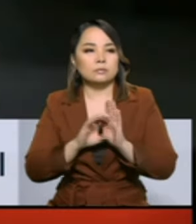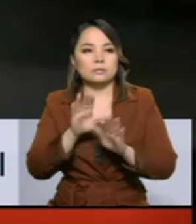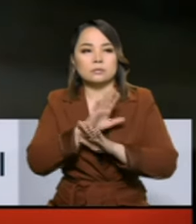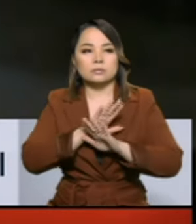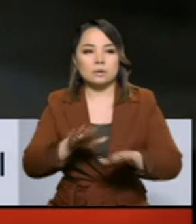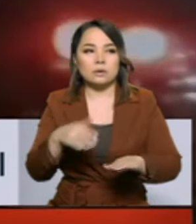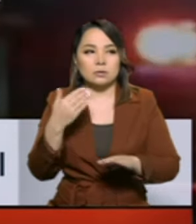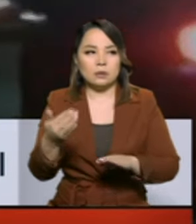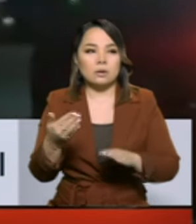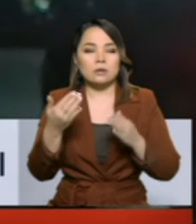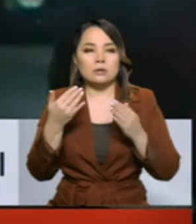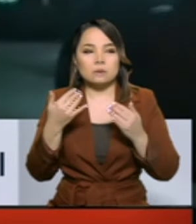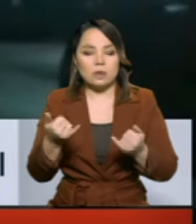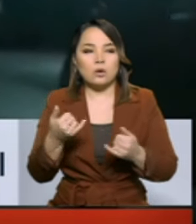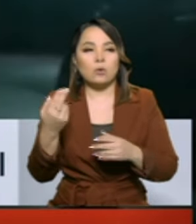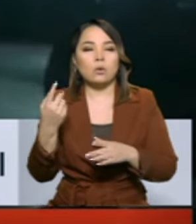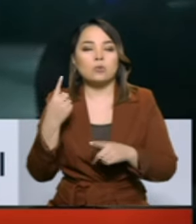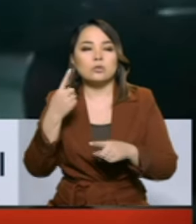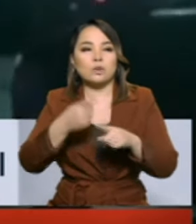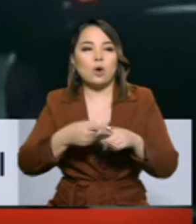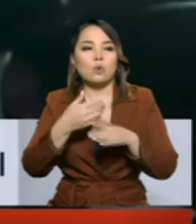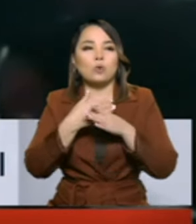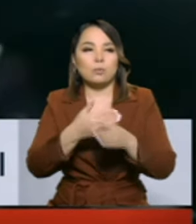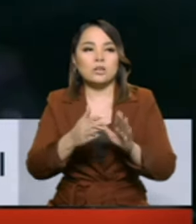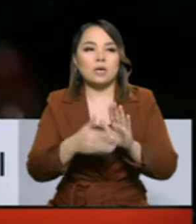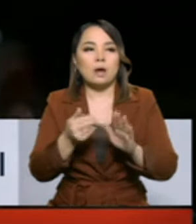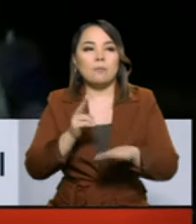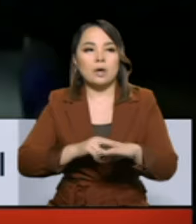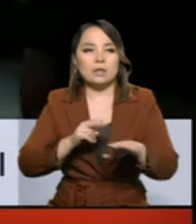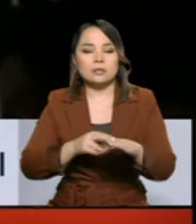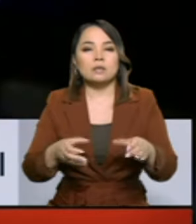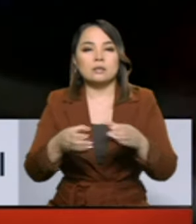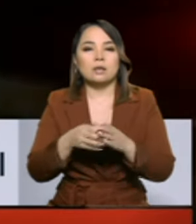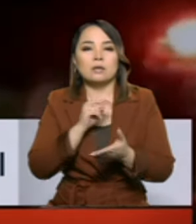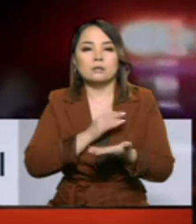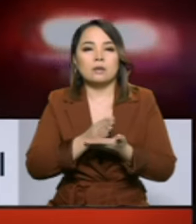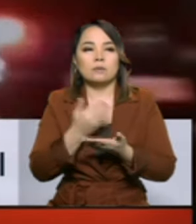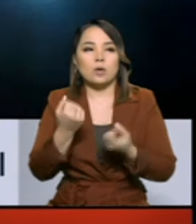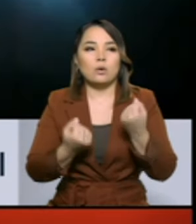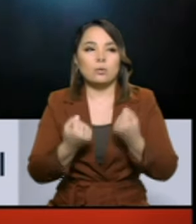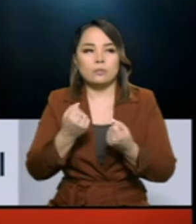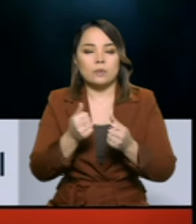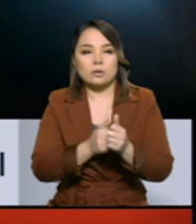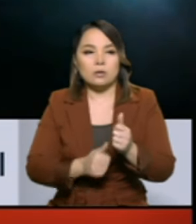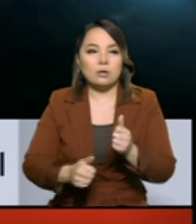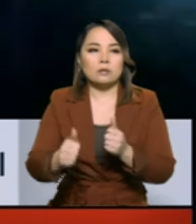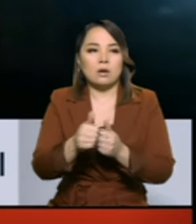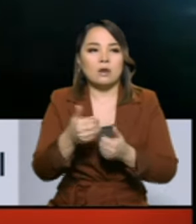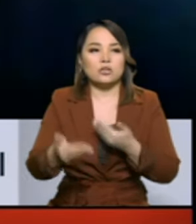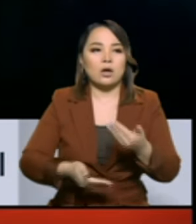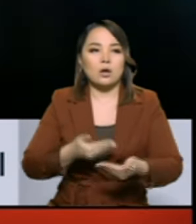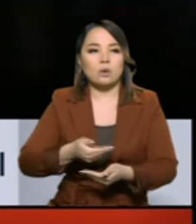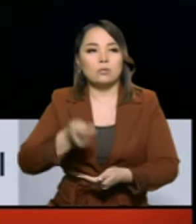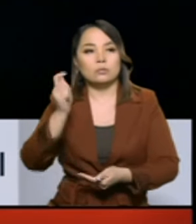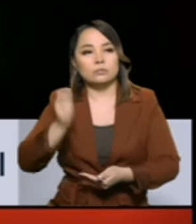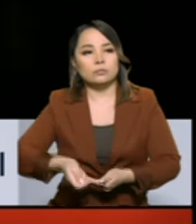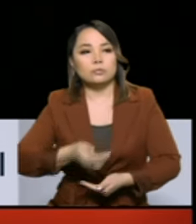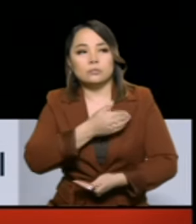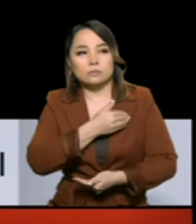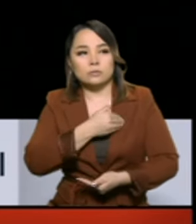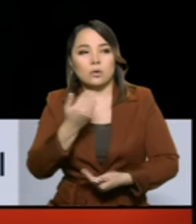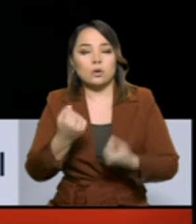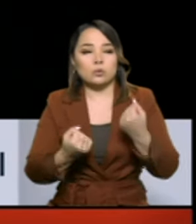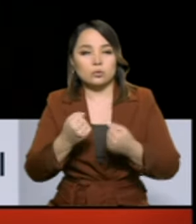делемеген. Қосымша көмекке шақырылған тағы бір полиция жасағының қызметкері көліктің алдынан жаяу шығып тоқтатпақшы болған,